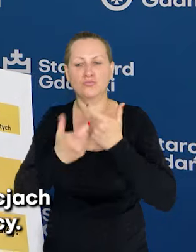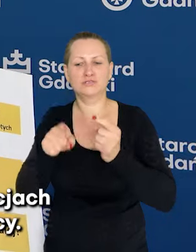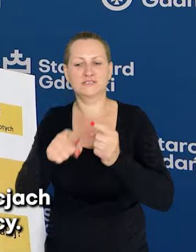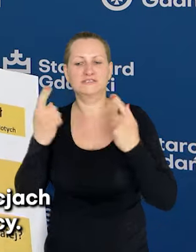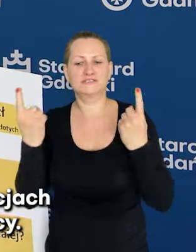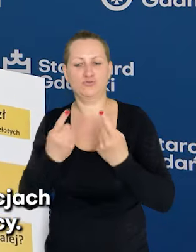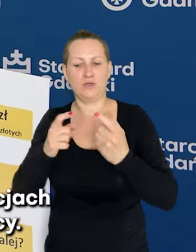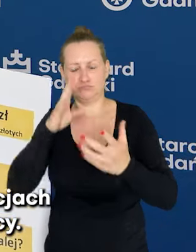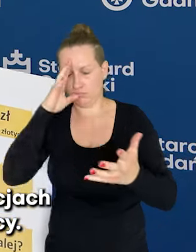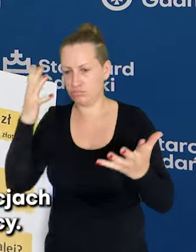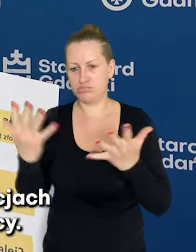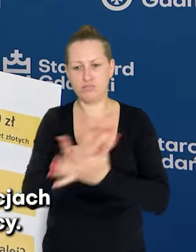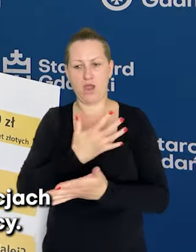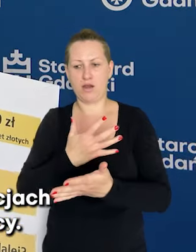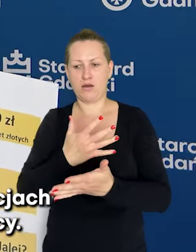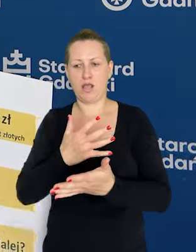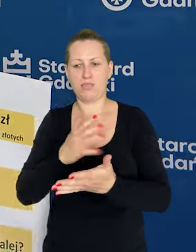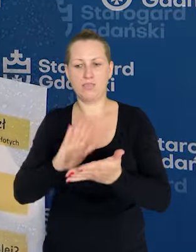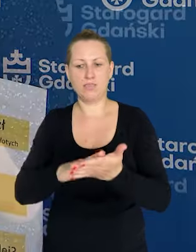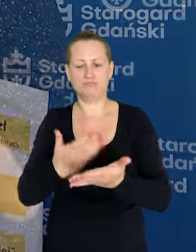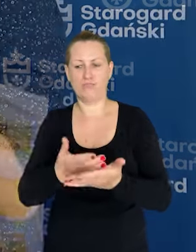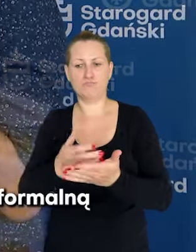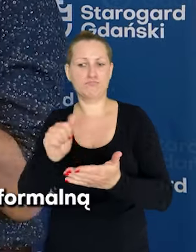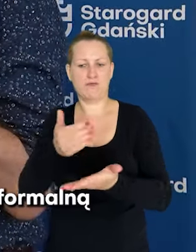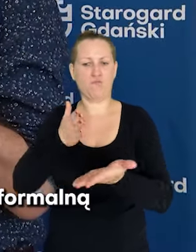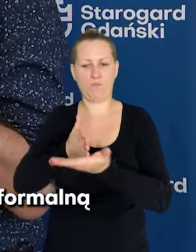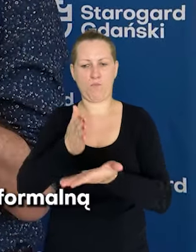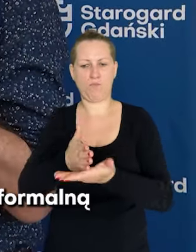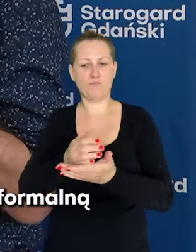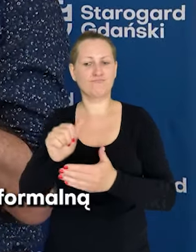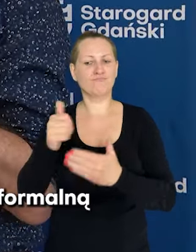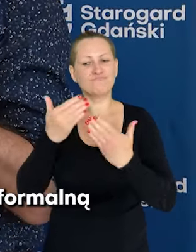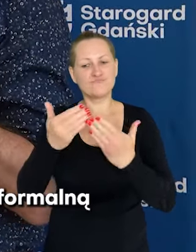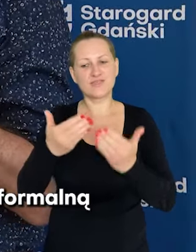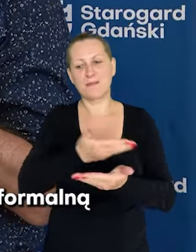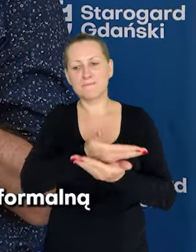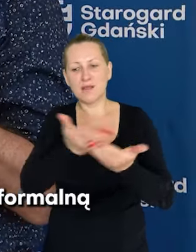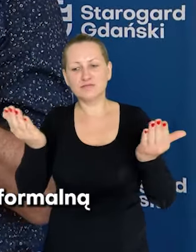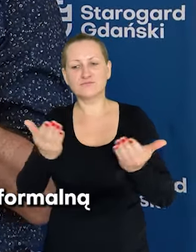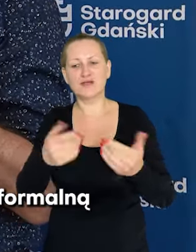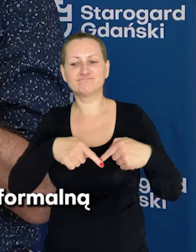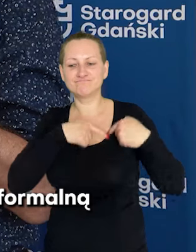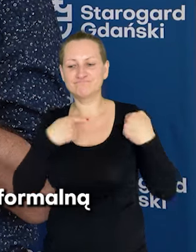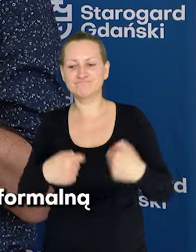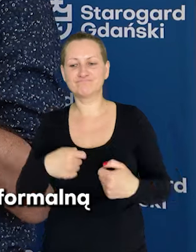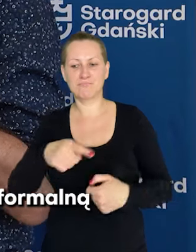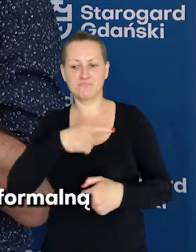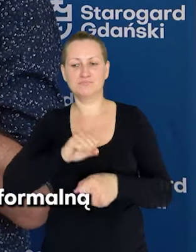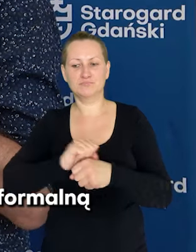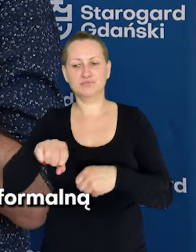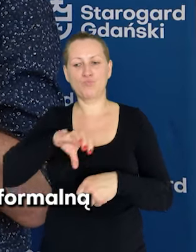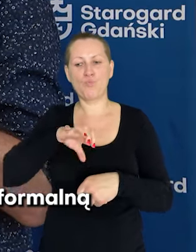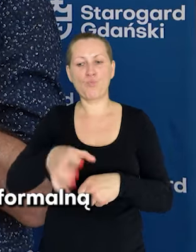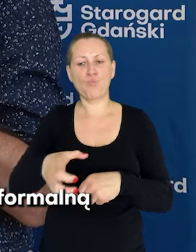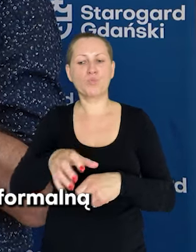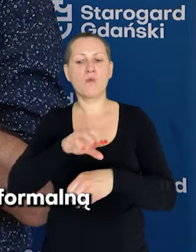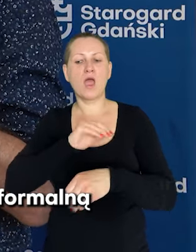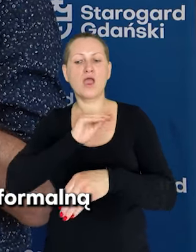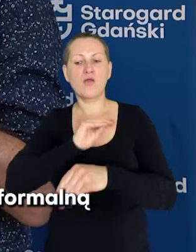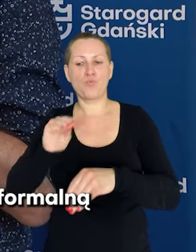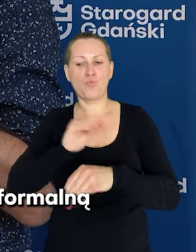sytuacjach nagłych, czyli podstawy pierwszej pomocy. Witam Państwa serdecznie. Nazywamy się jesteśmy grupą